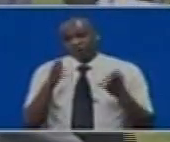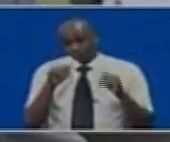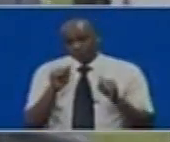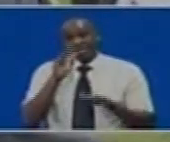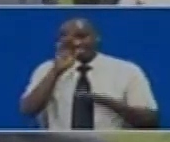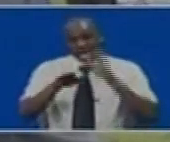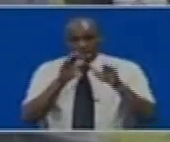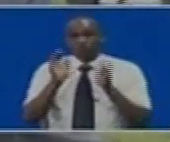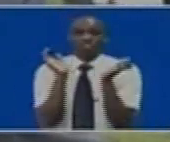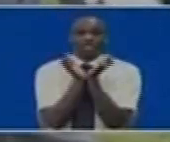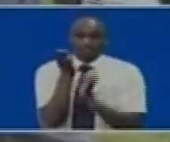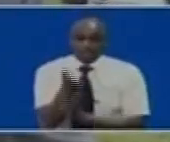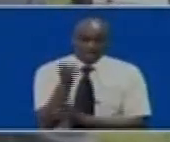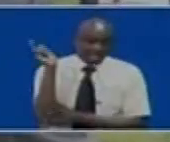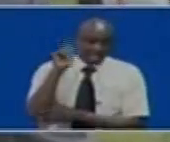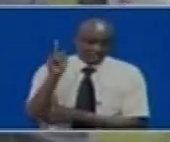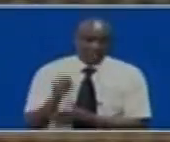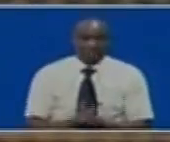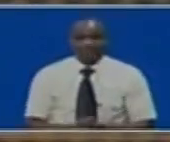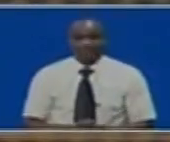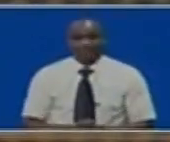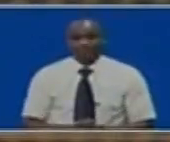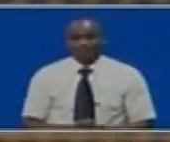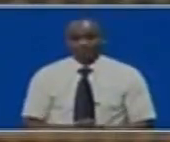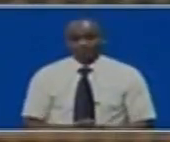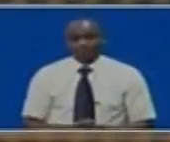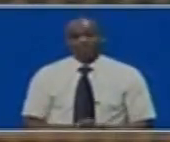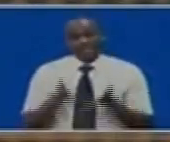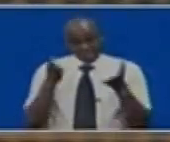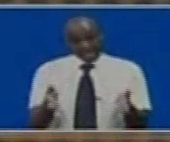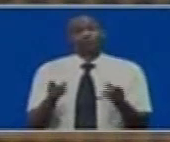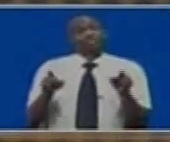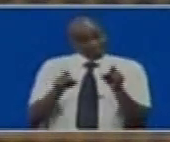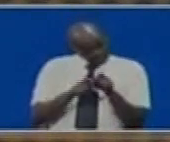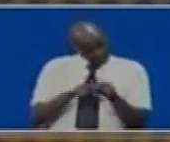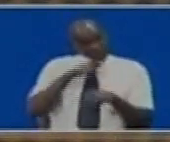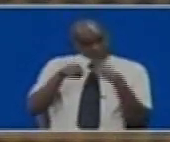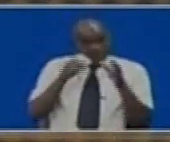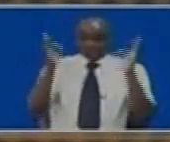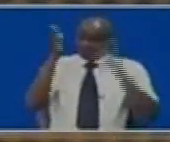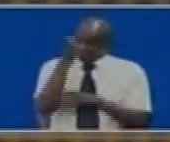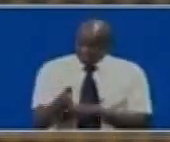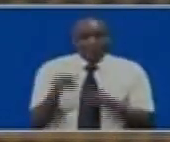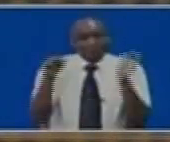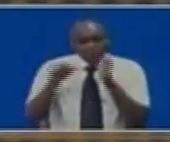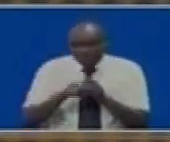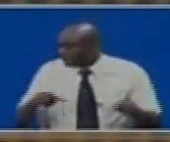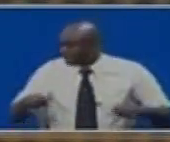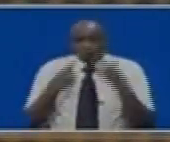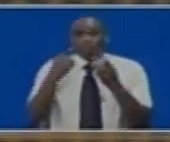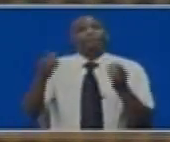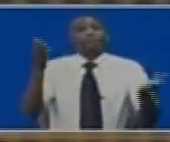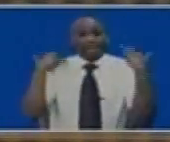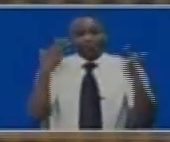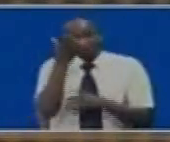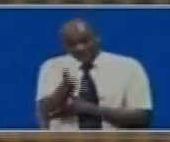michezo wa Nyayo, Nairobi. Tukiwa bado katika sherehe za Jamhuri, rabsha zilizuka huko Meru baada